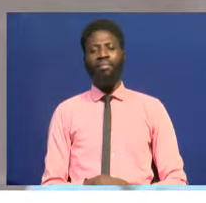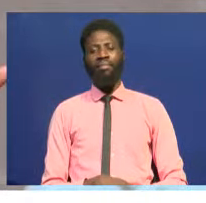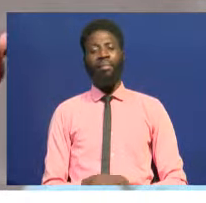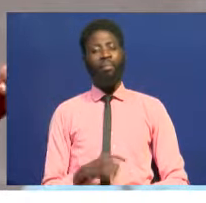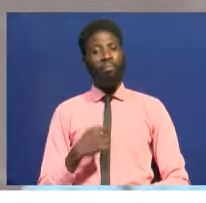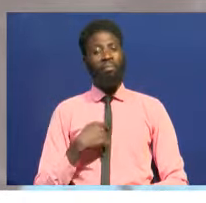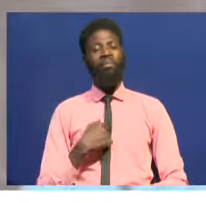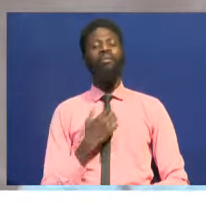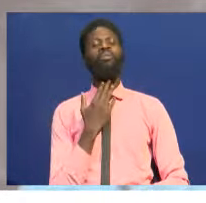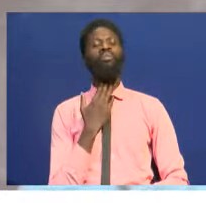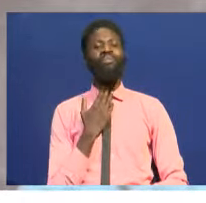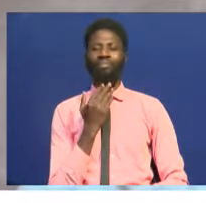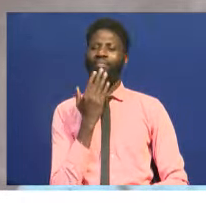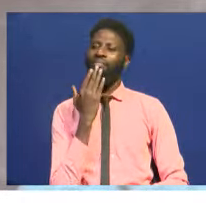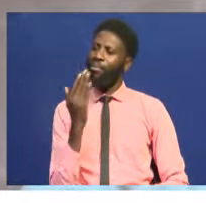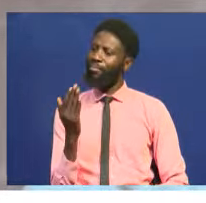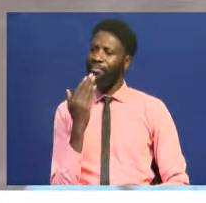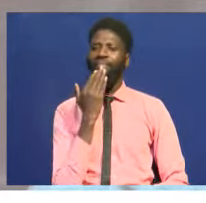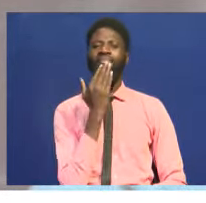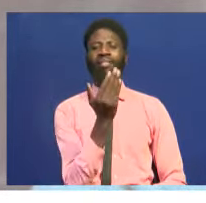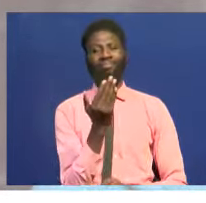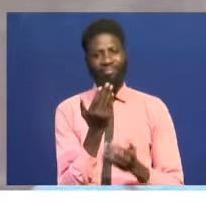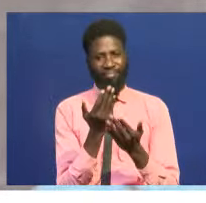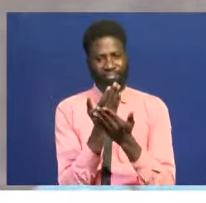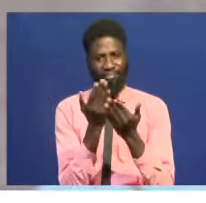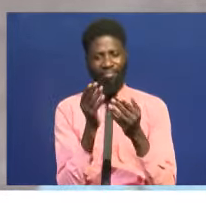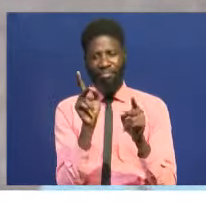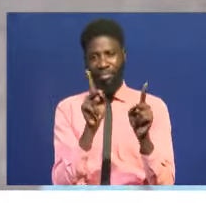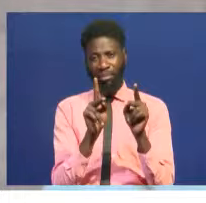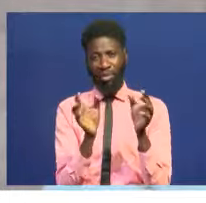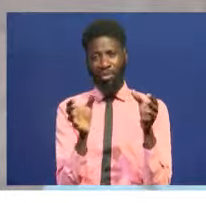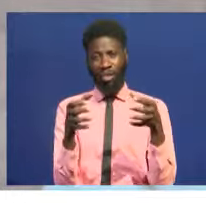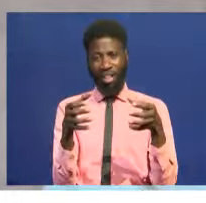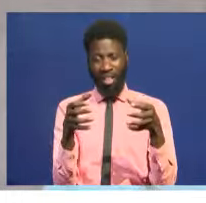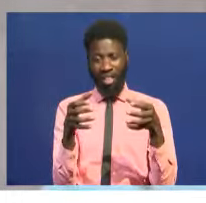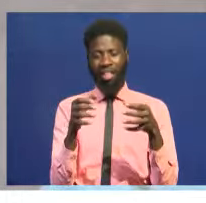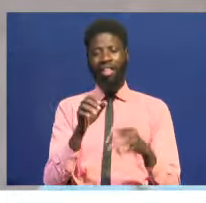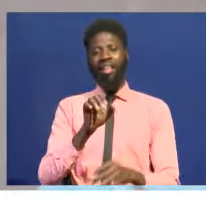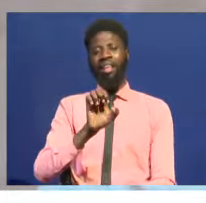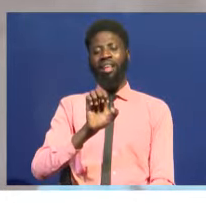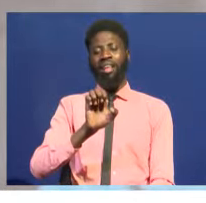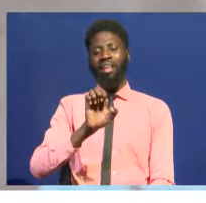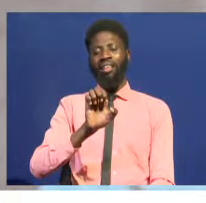mimi nataka niwashukuru sana watu wa Elgeyo Marakwet, nyinyi ni watu wa bidii,